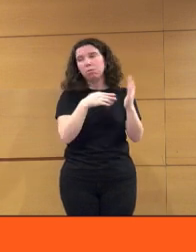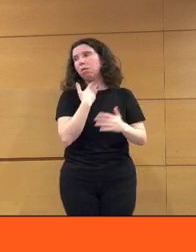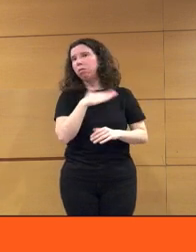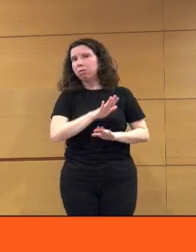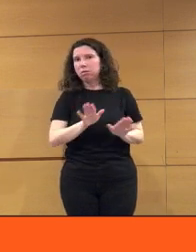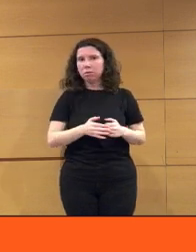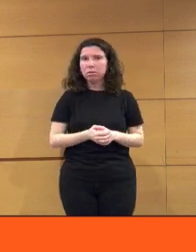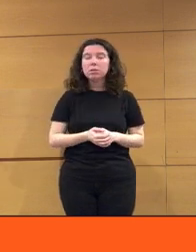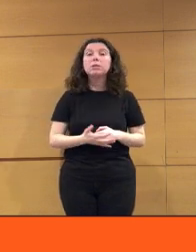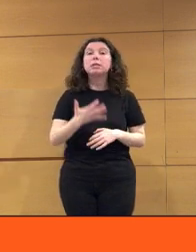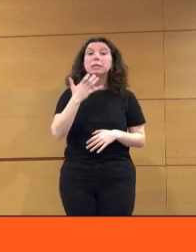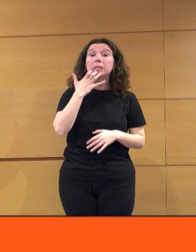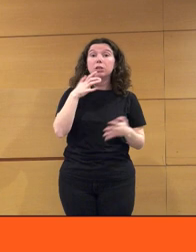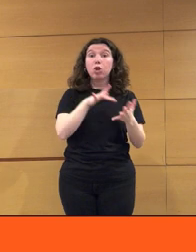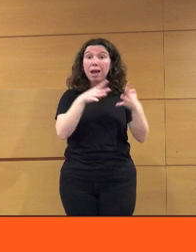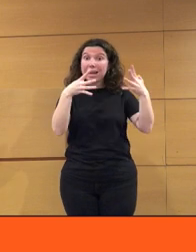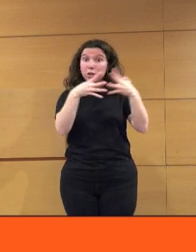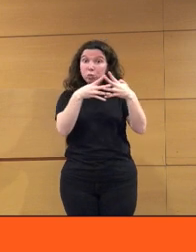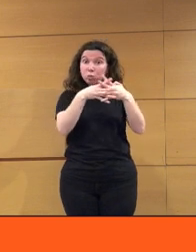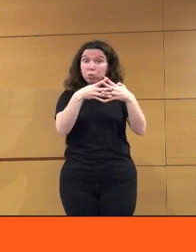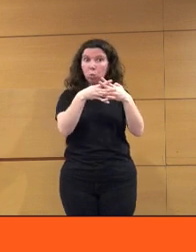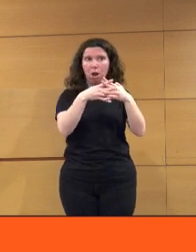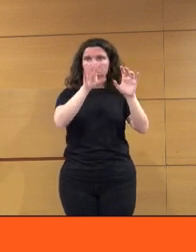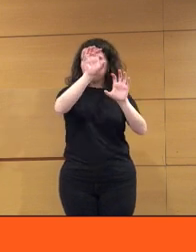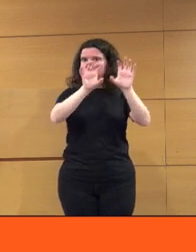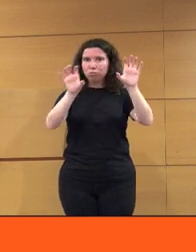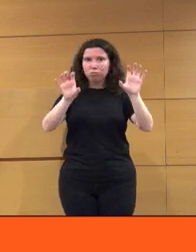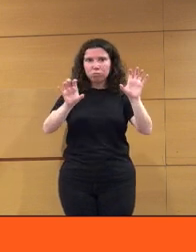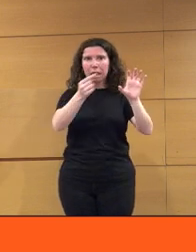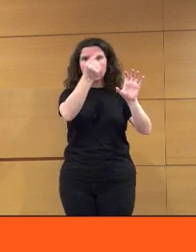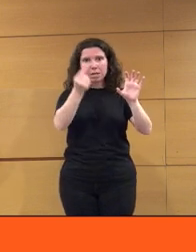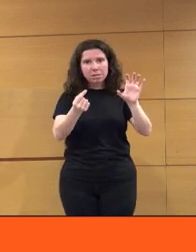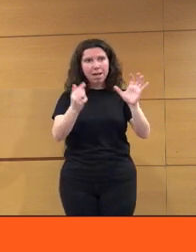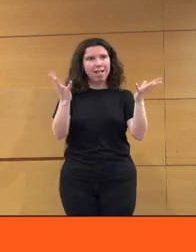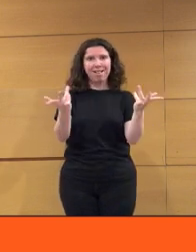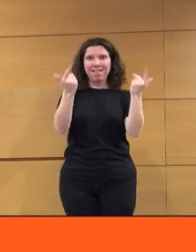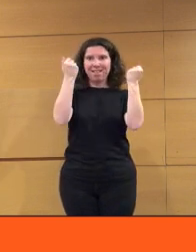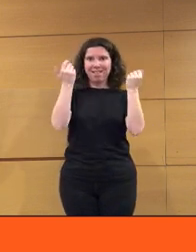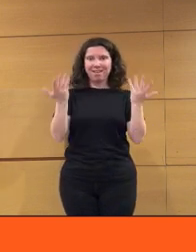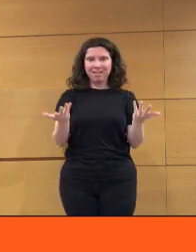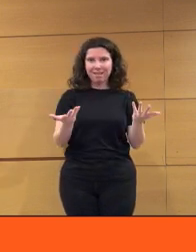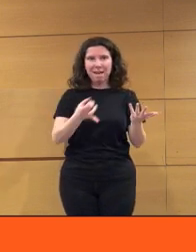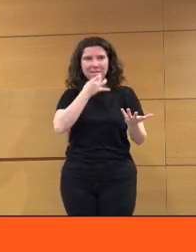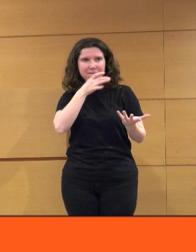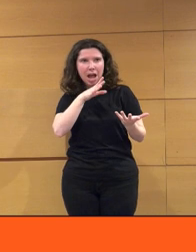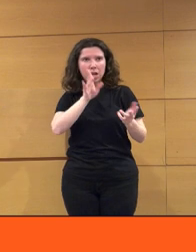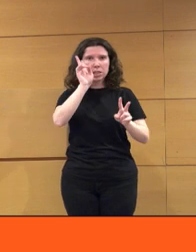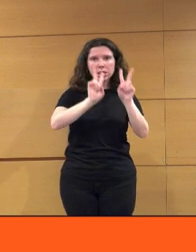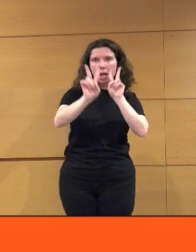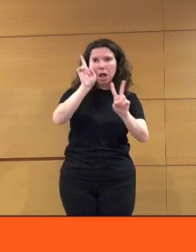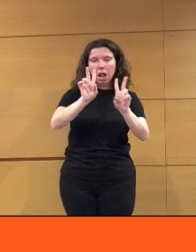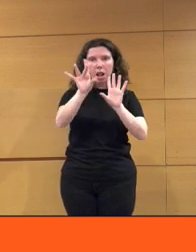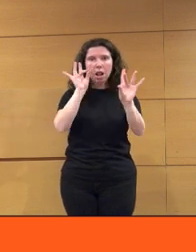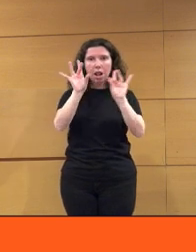manera que fem una estructura amb un disseny alleugerit, doncs des d'un punt de vista cognitiu també es fa